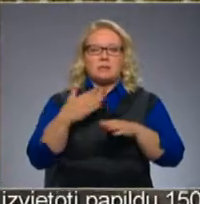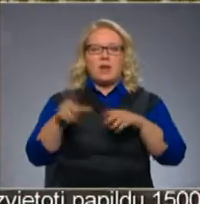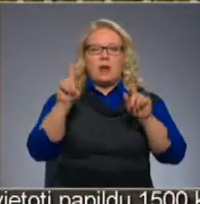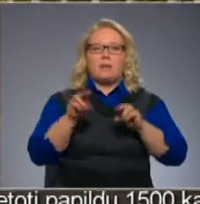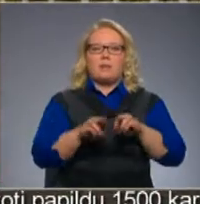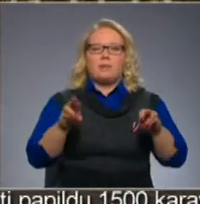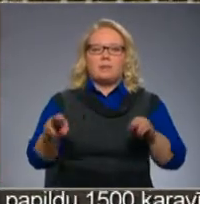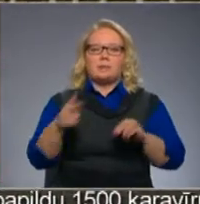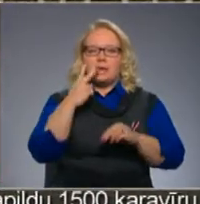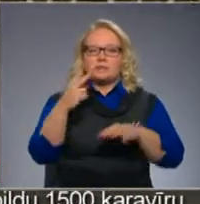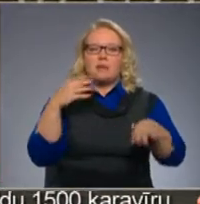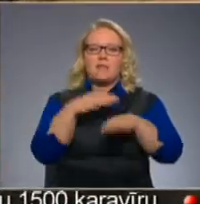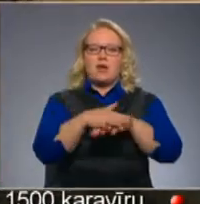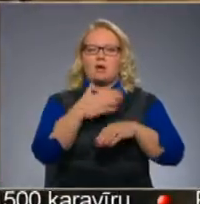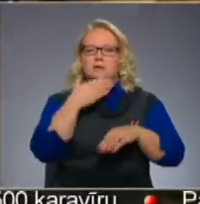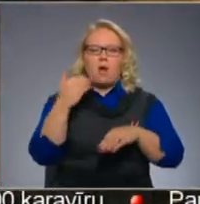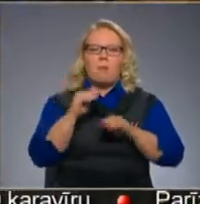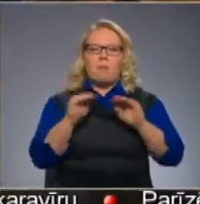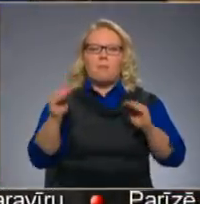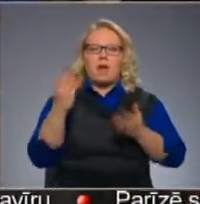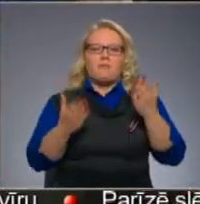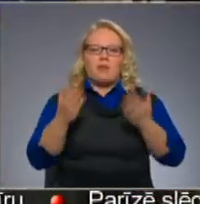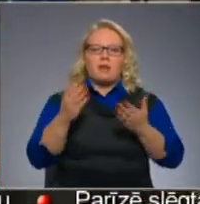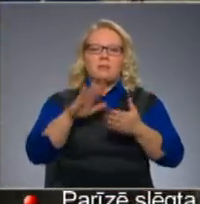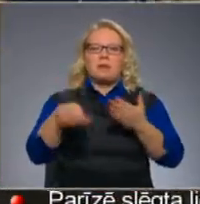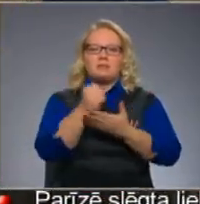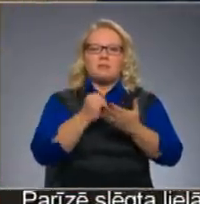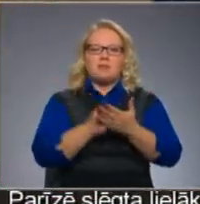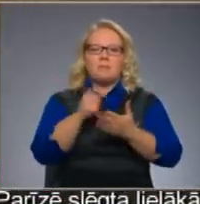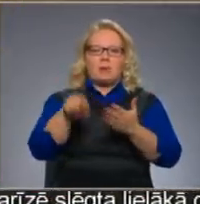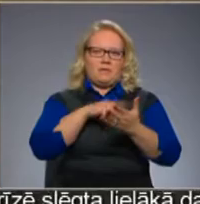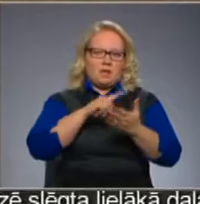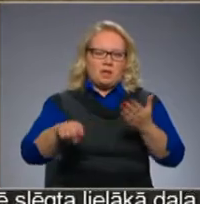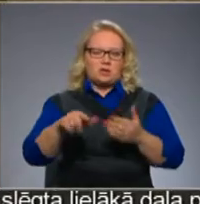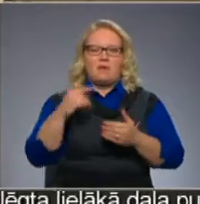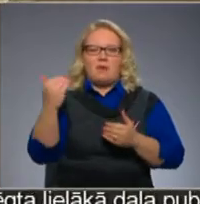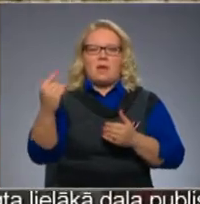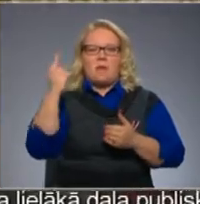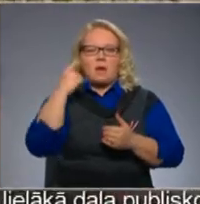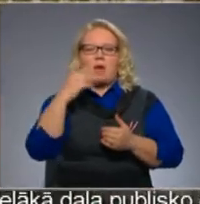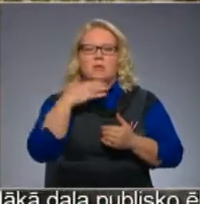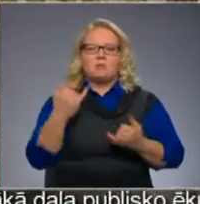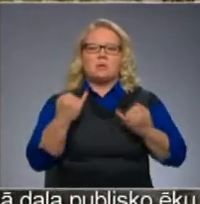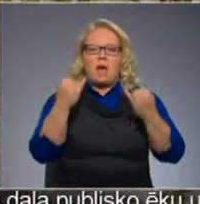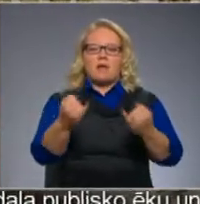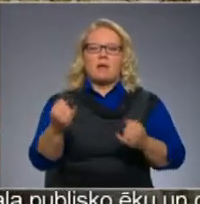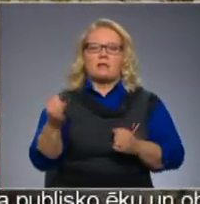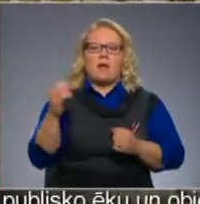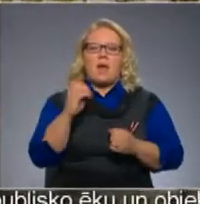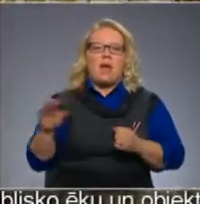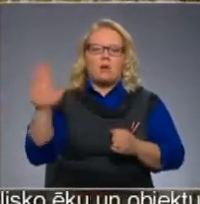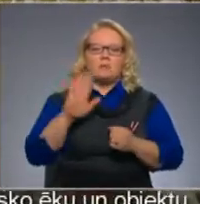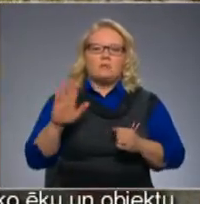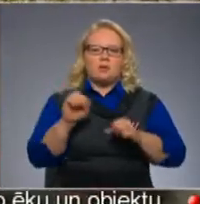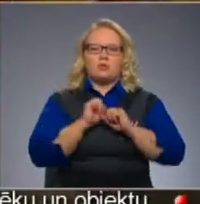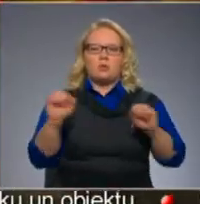ministra ieskatā terorakts nav pamats apsvērt Šengenas zonas likvidēšanu. Viņa prāt daudz vairāk enerģijas jāvelta Eiropas valstu drošības